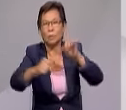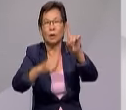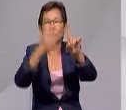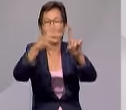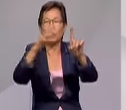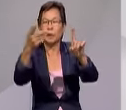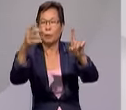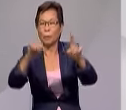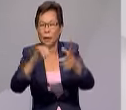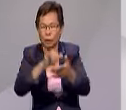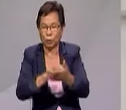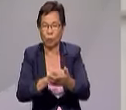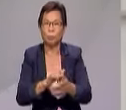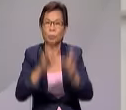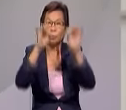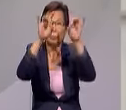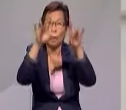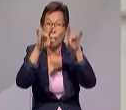itu.